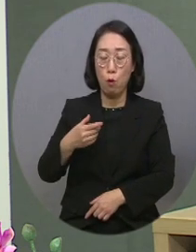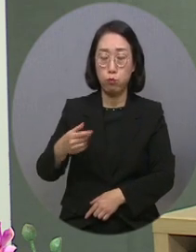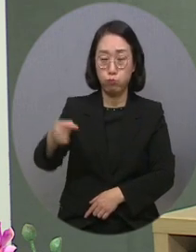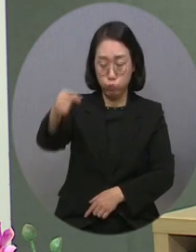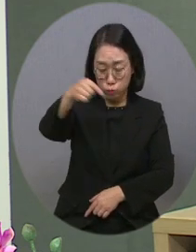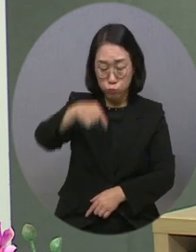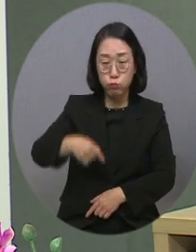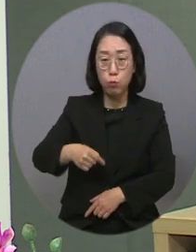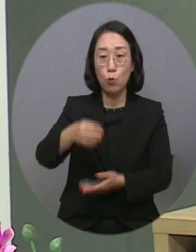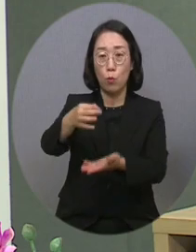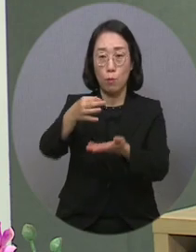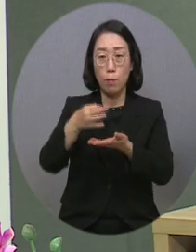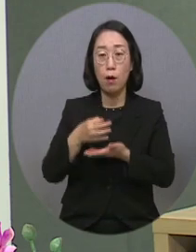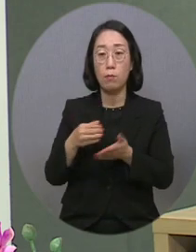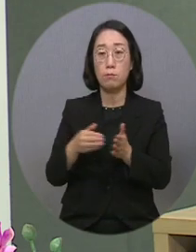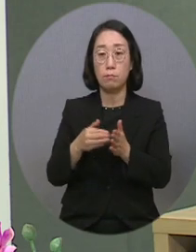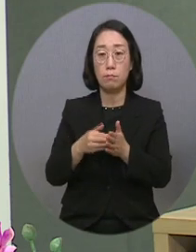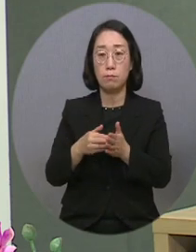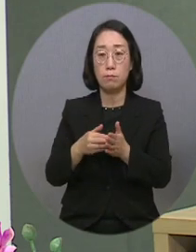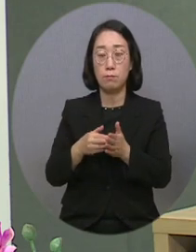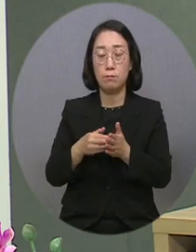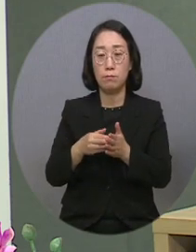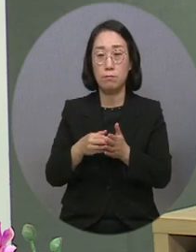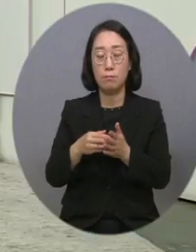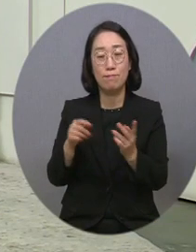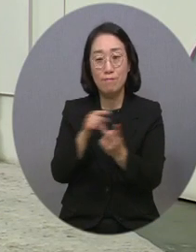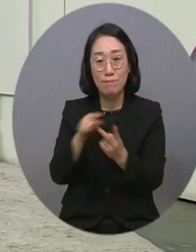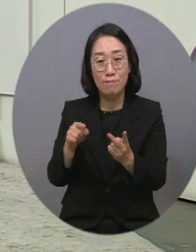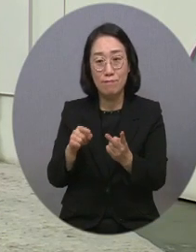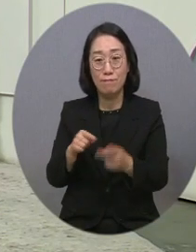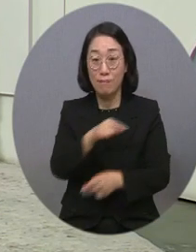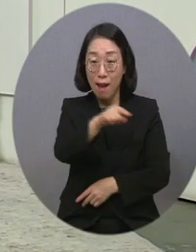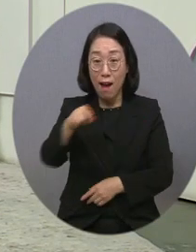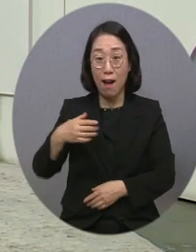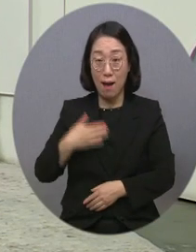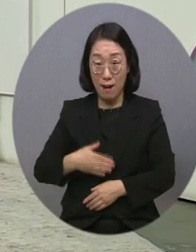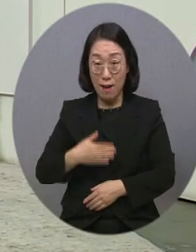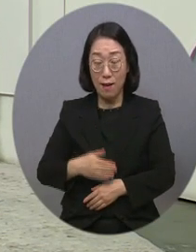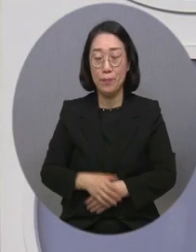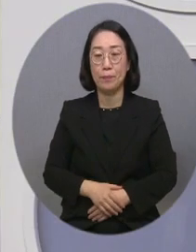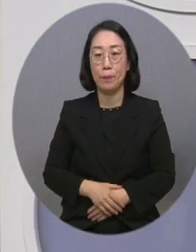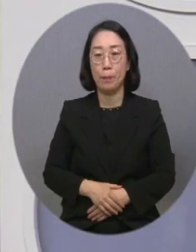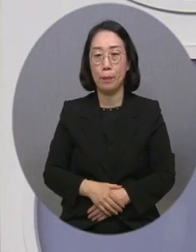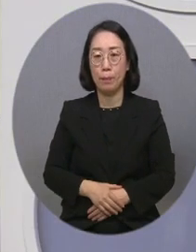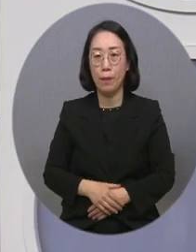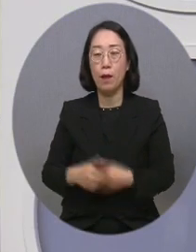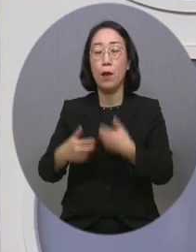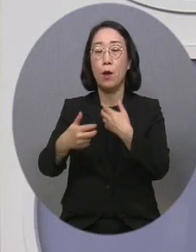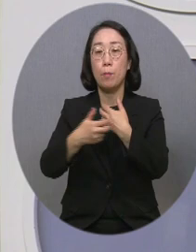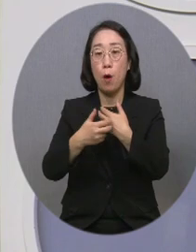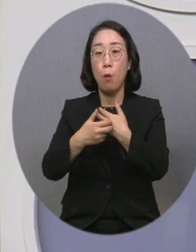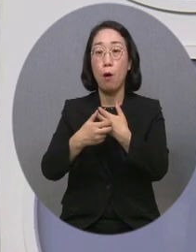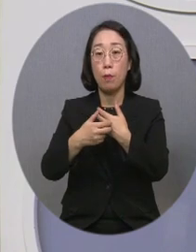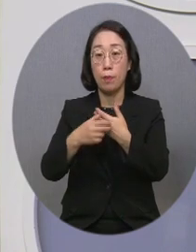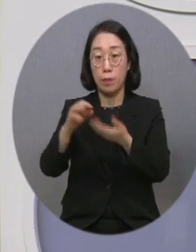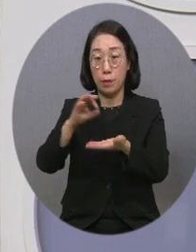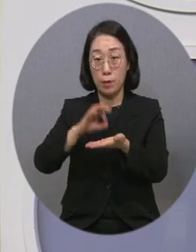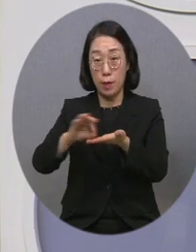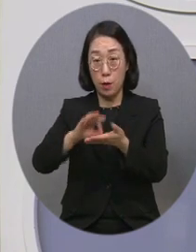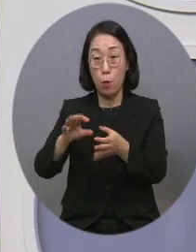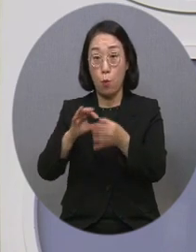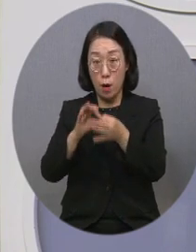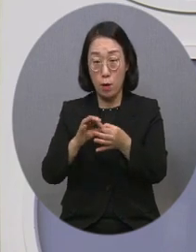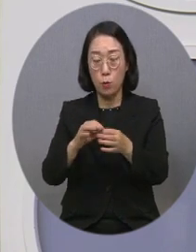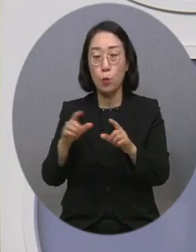단체를 통해서 지급을 했나요? 이제 그 의료비나 생계비